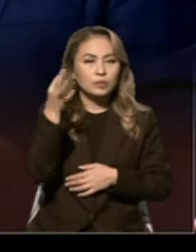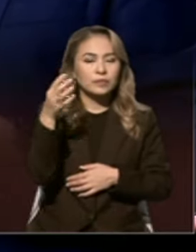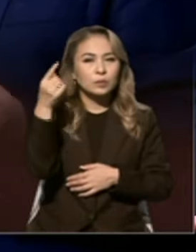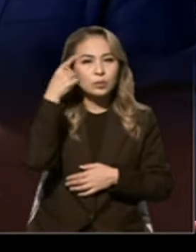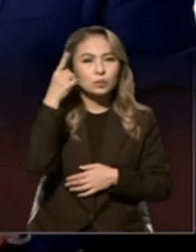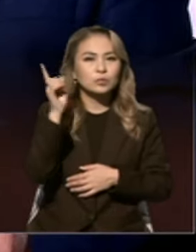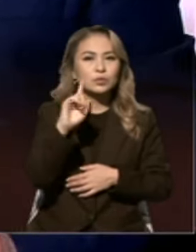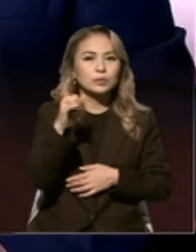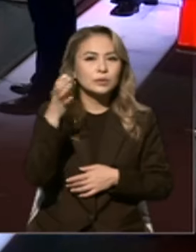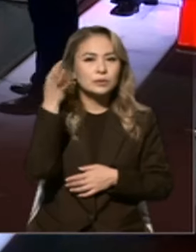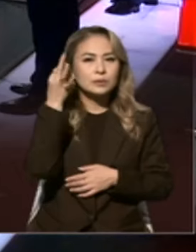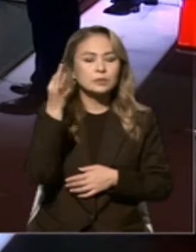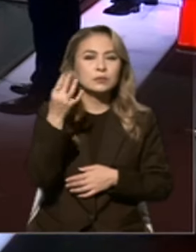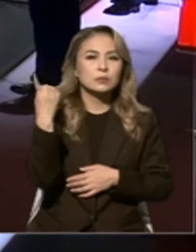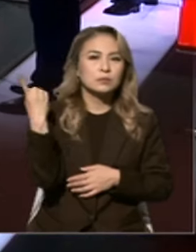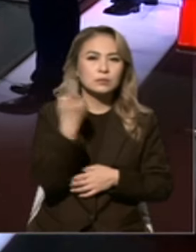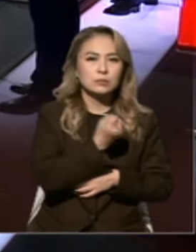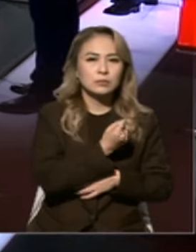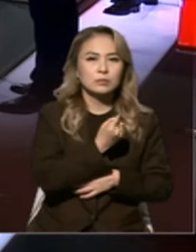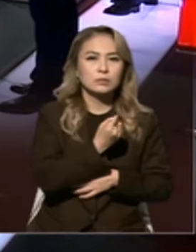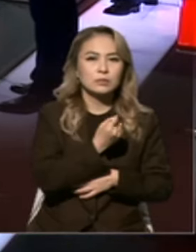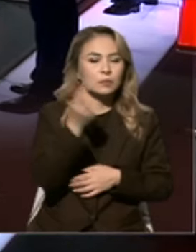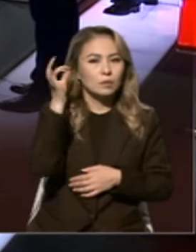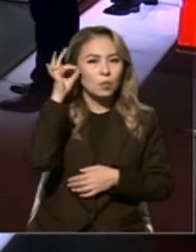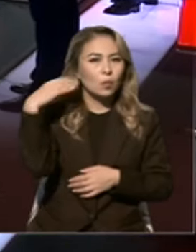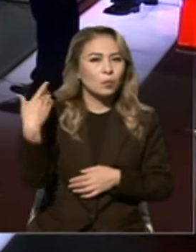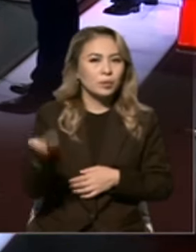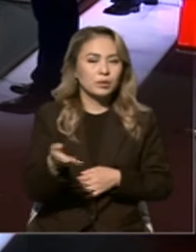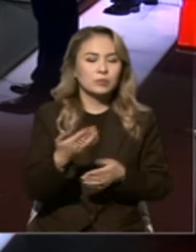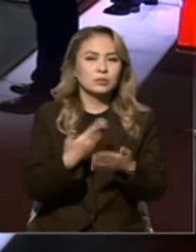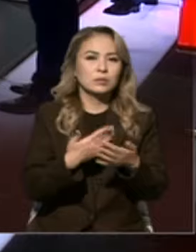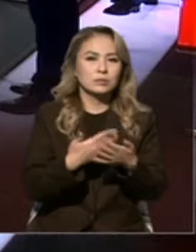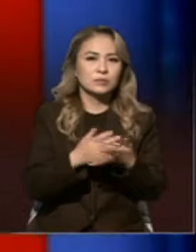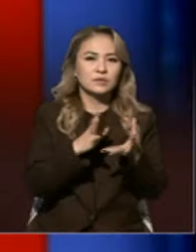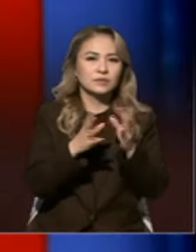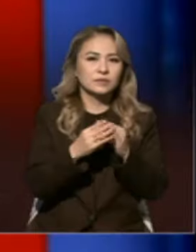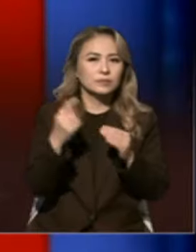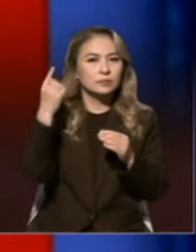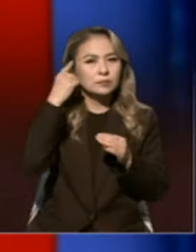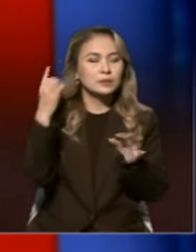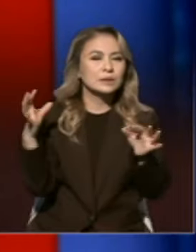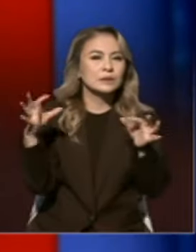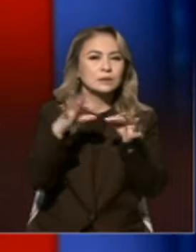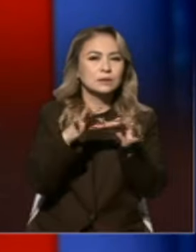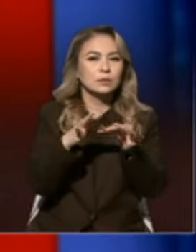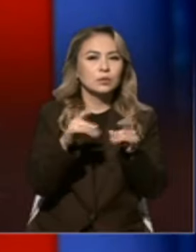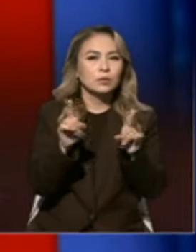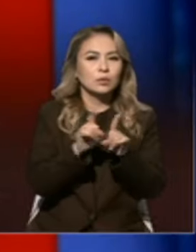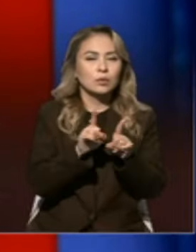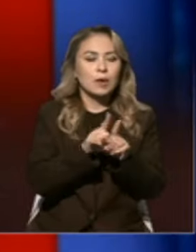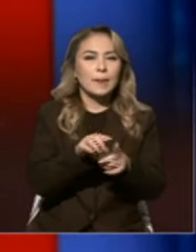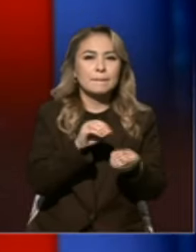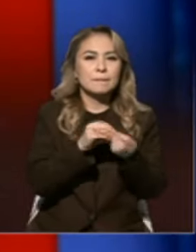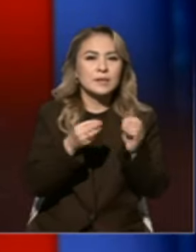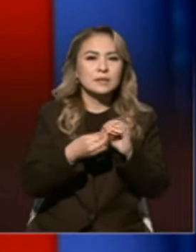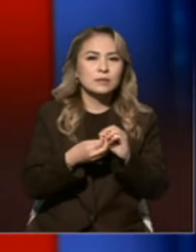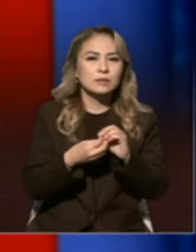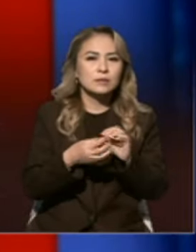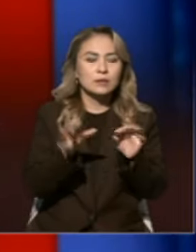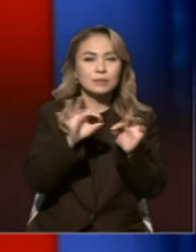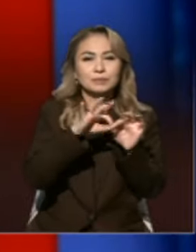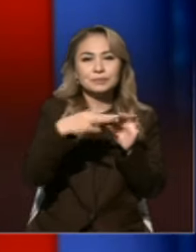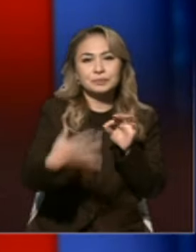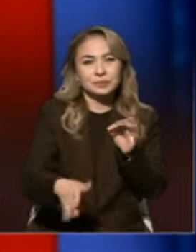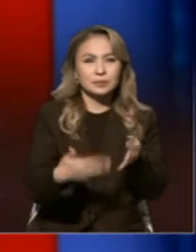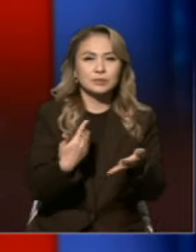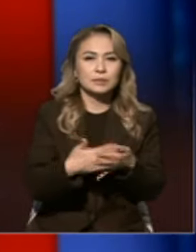айтады, ойбай ол сырға бір аптадан кейін, екі аптадан кейін түсіп қалады, мал шеңгел жерге кіреді де, құлағынан кетіп қалады дейді. Бірақ ол жердегі мәселе, ол тіп сырға түсіп